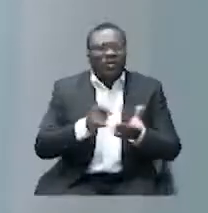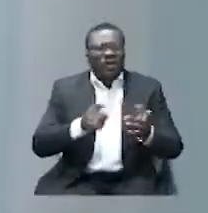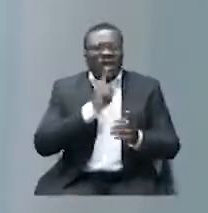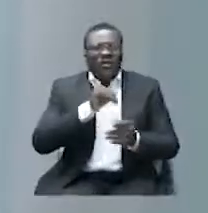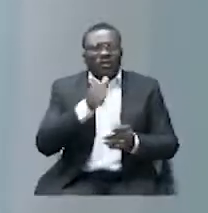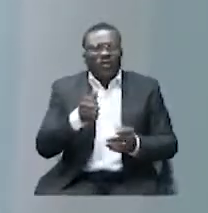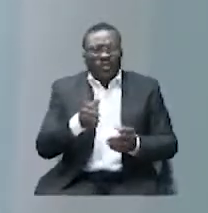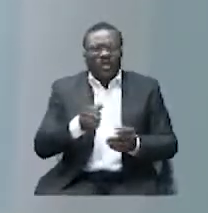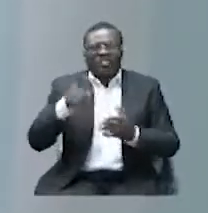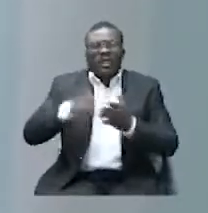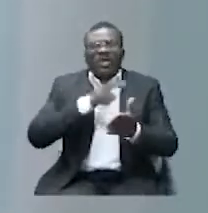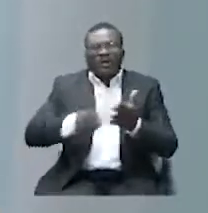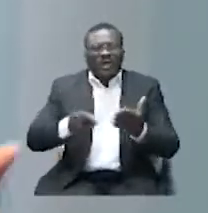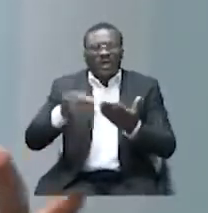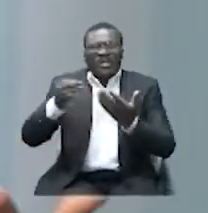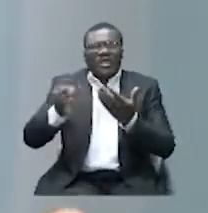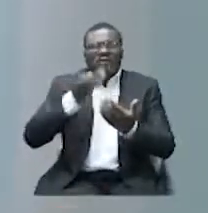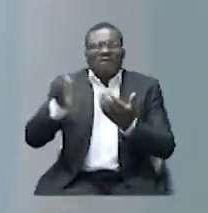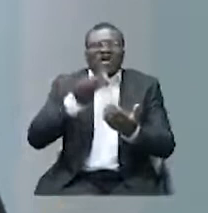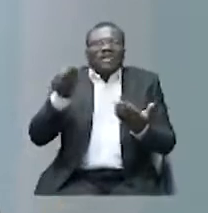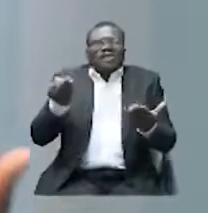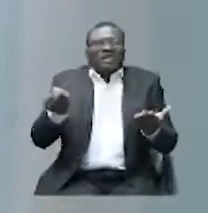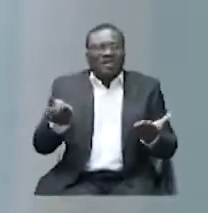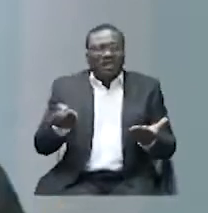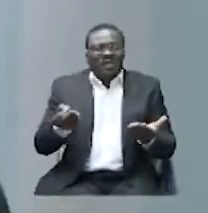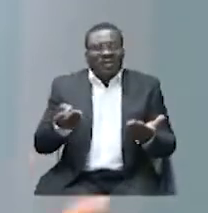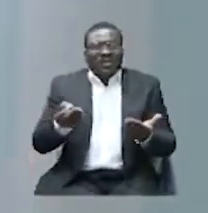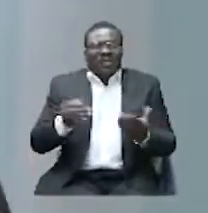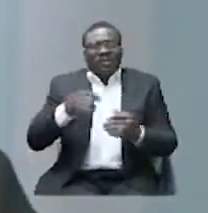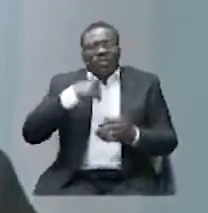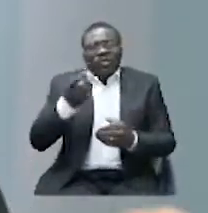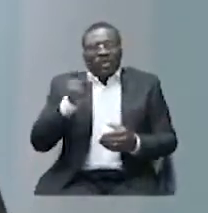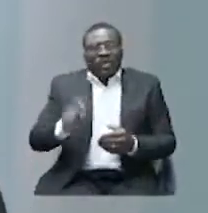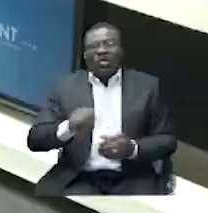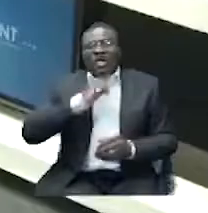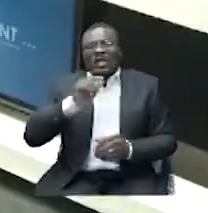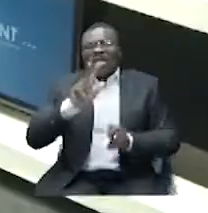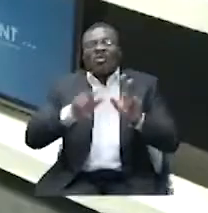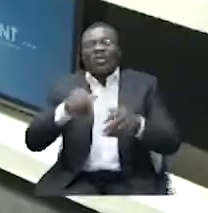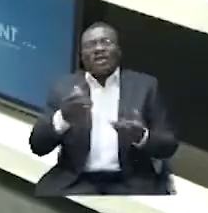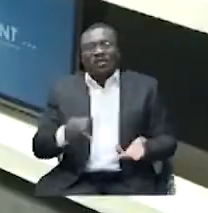pas une critique facile d'un opposant, puisque vous sembliez dire que rien ne va?